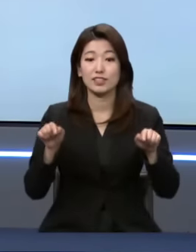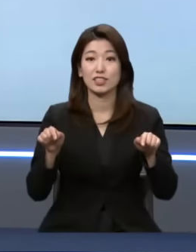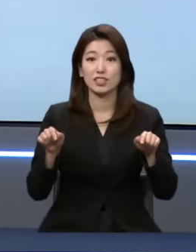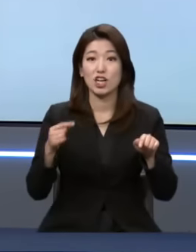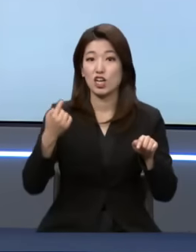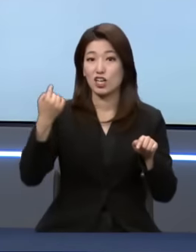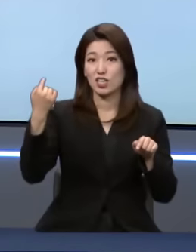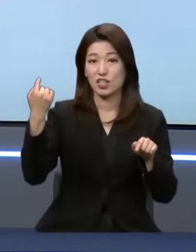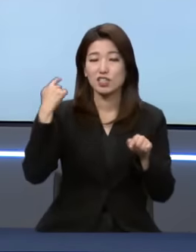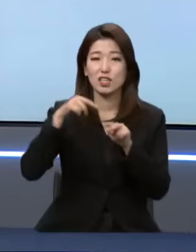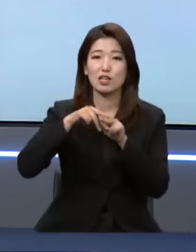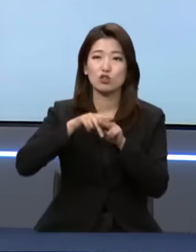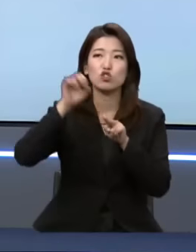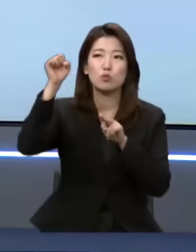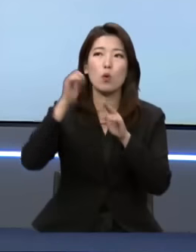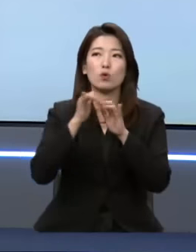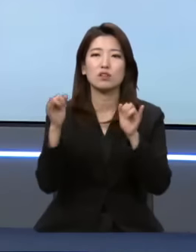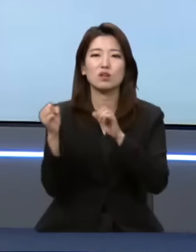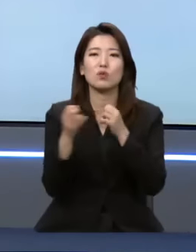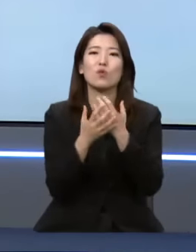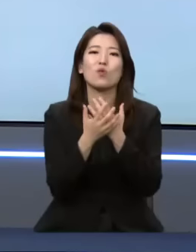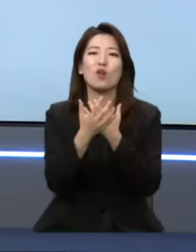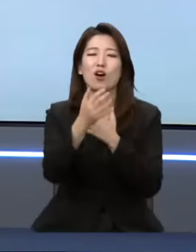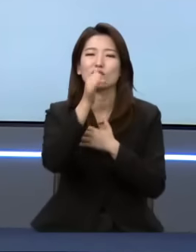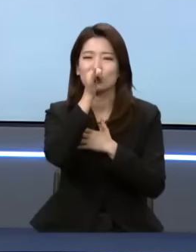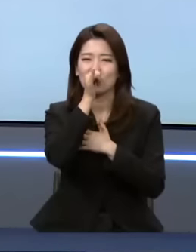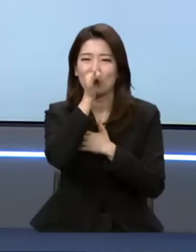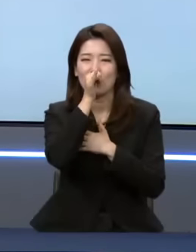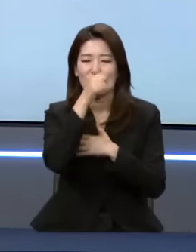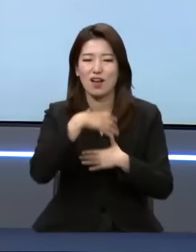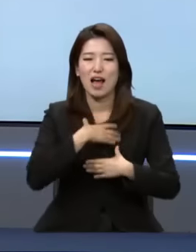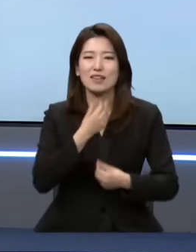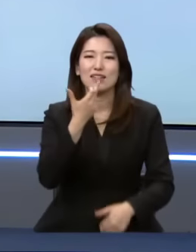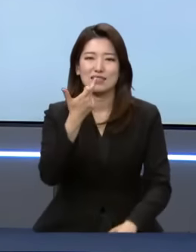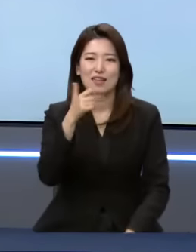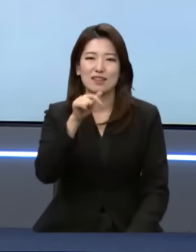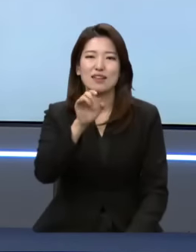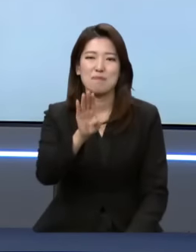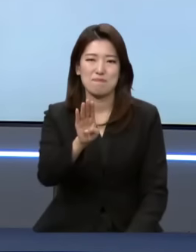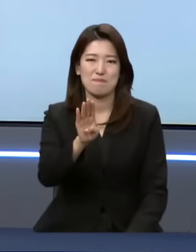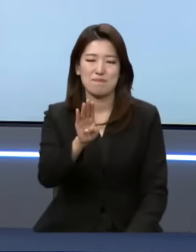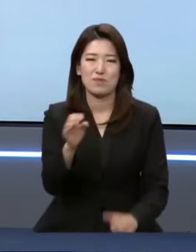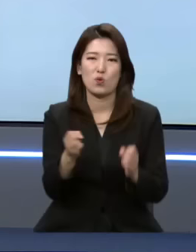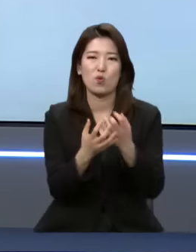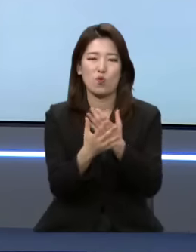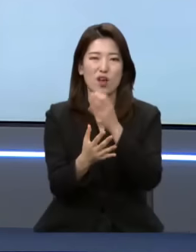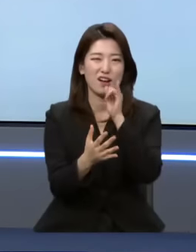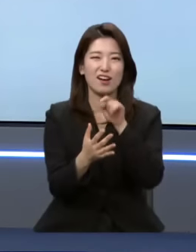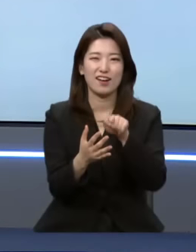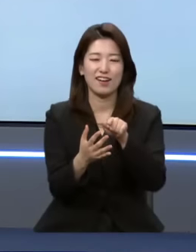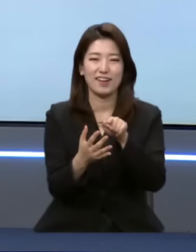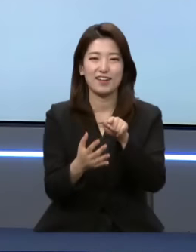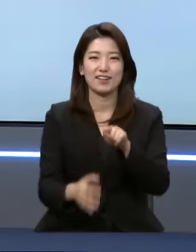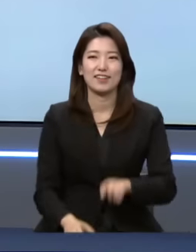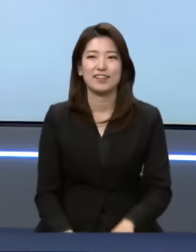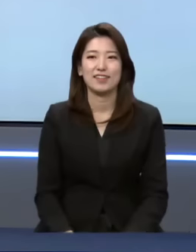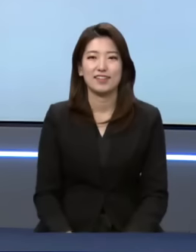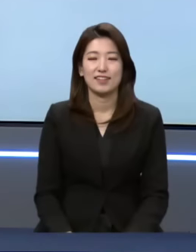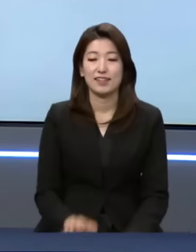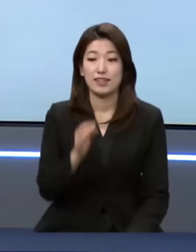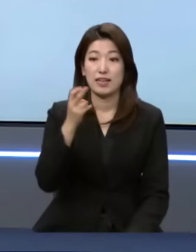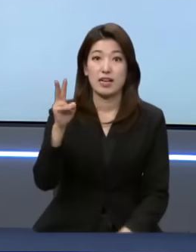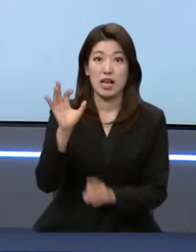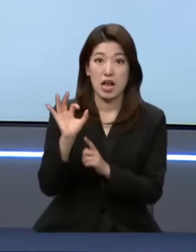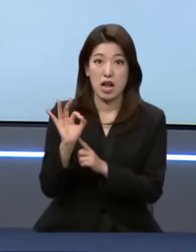어제 후보자 토론회가 있었습니다 안 상지 후보자토론 의 자리 근데 일단 토론에 시작하기 전후로